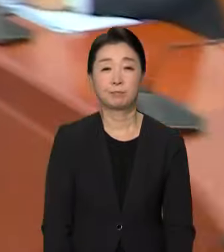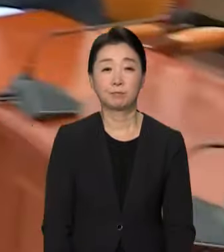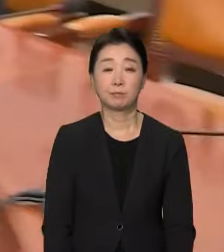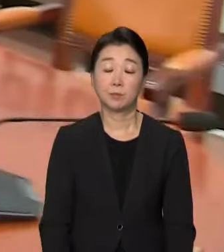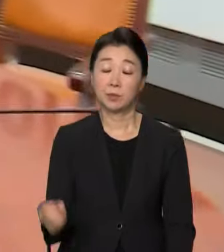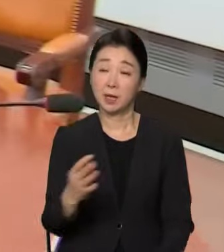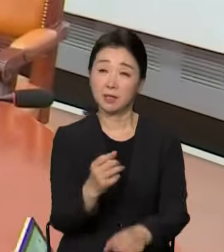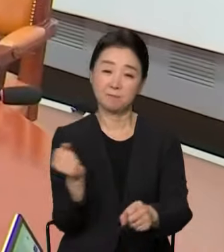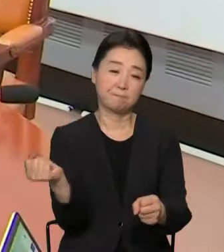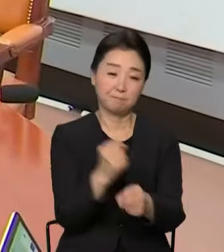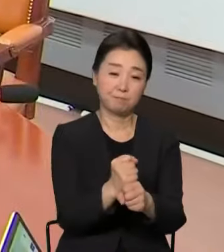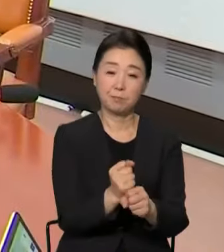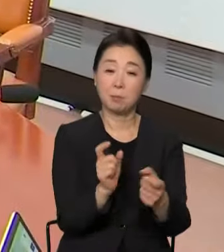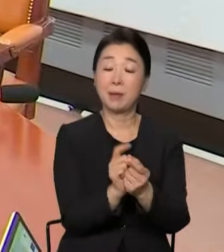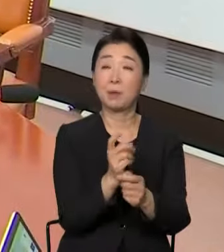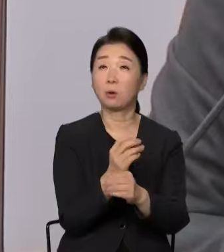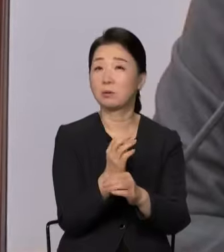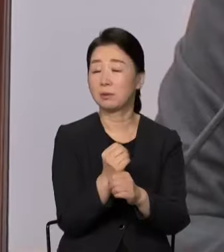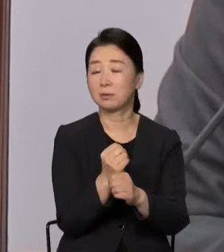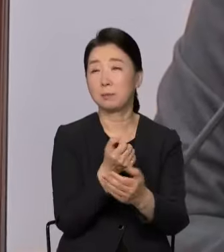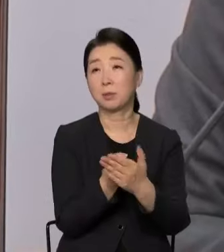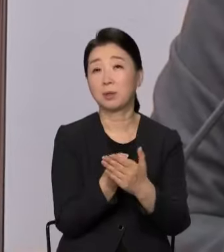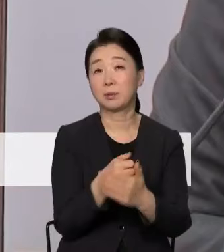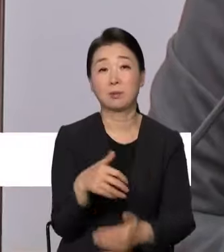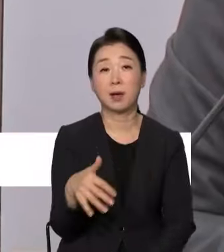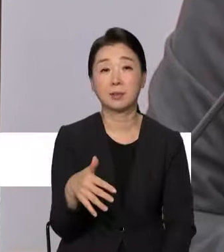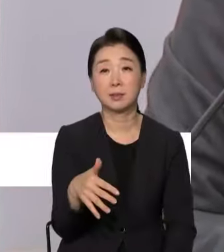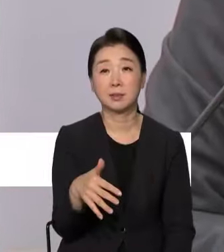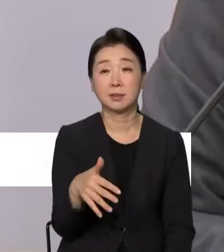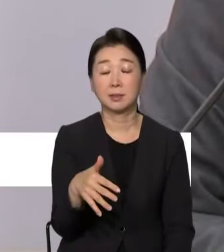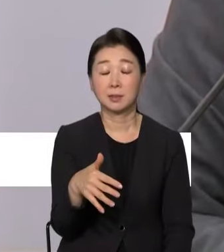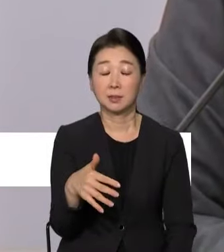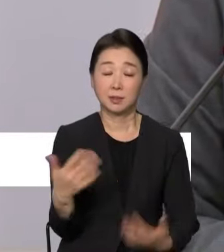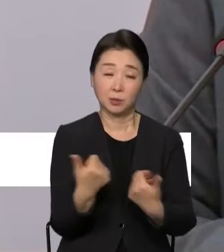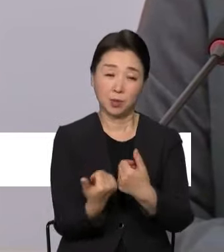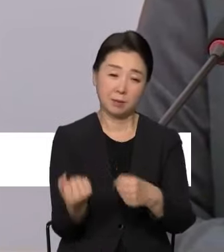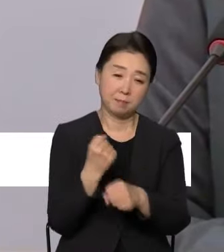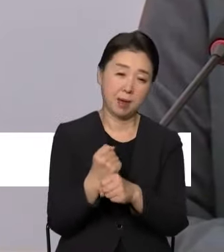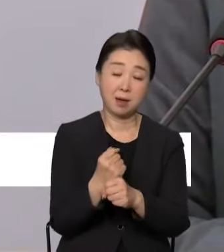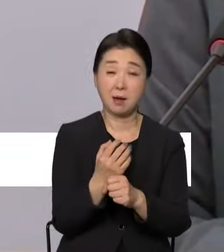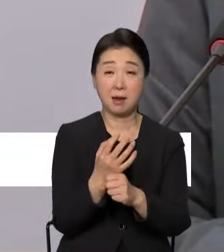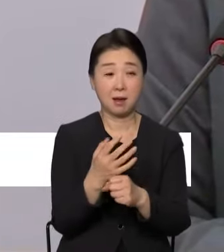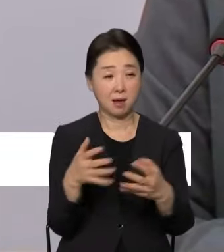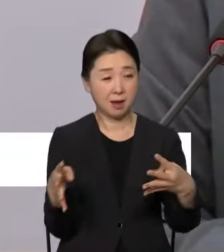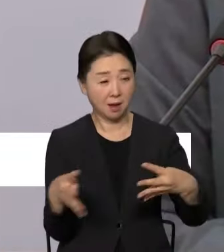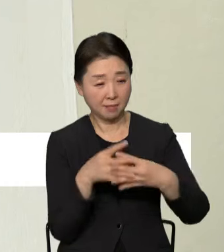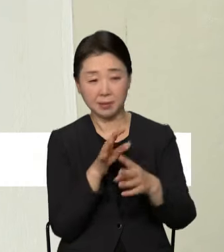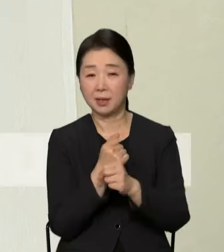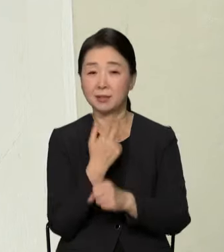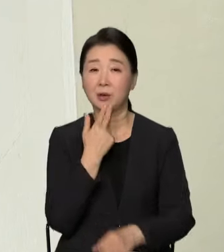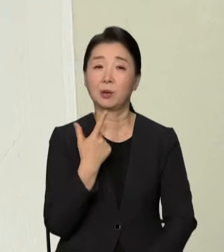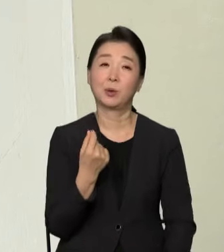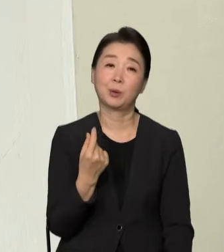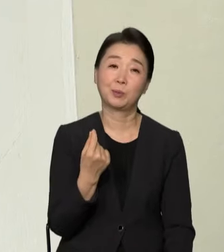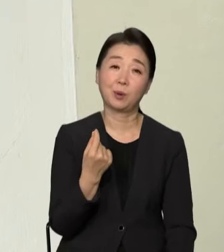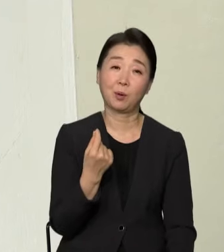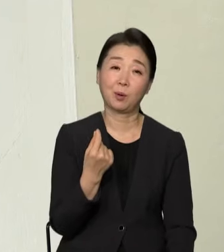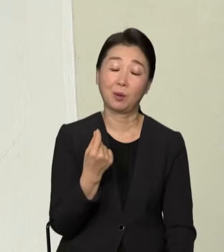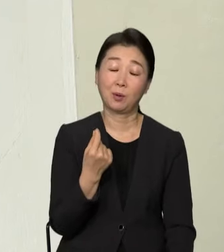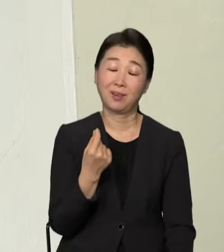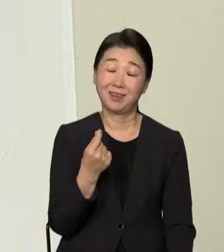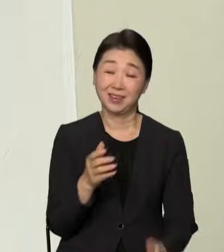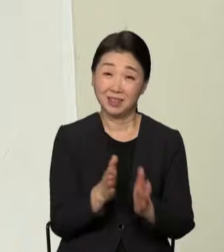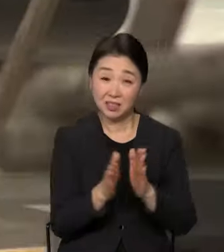다시 만날지도 정하지 못했습니다. 언제부터 다시 재개합시다 하는 합의된 날짜는 없습니다. 출범 3주